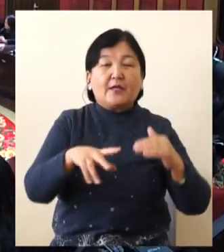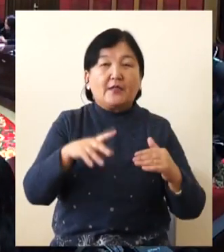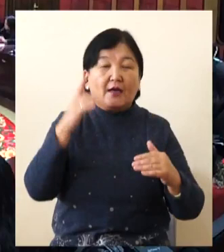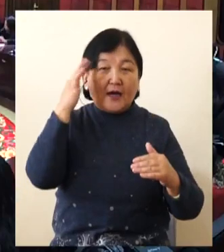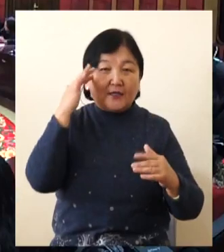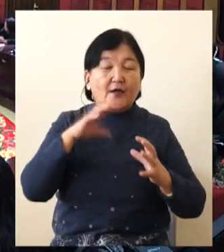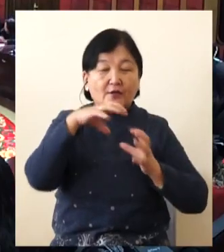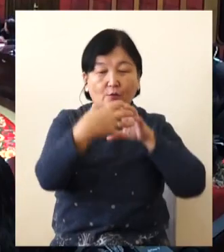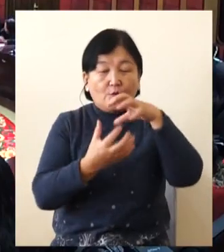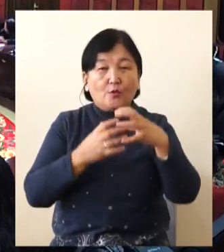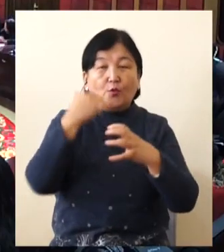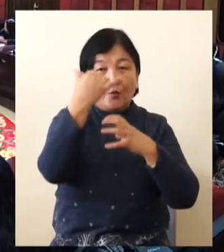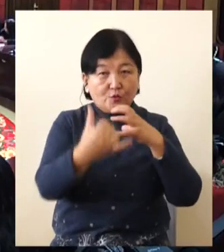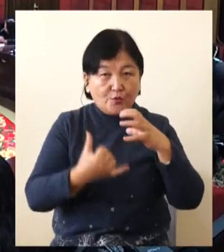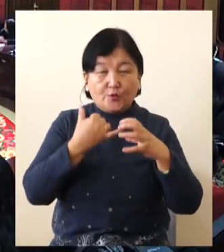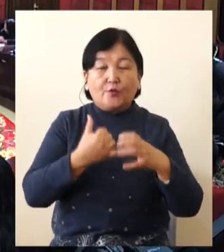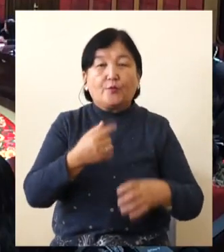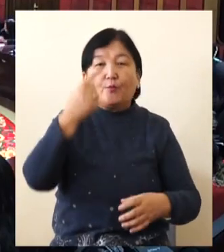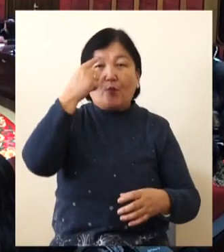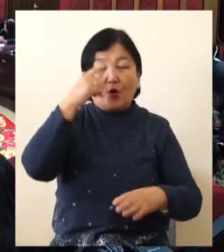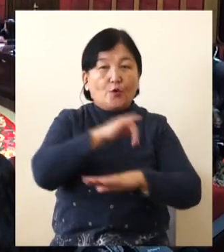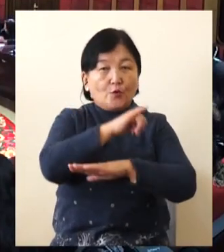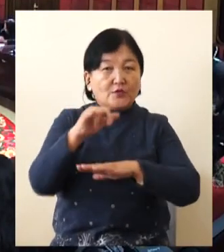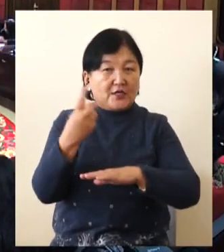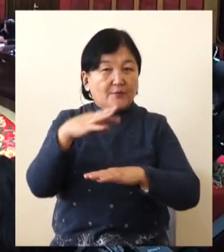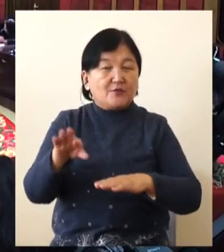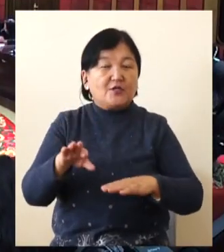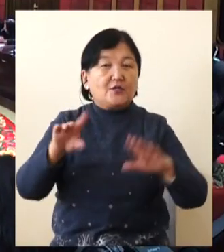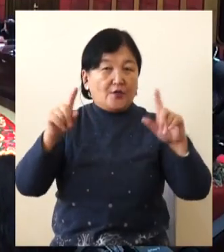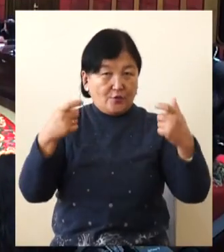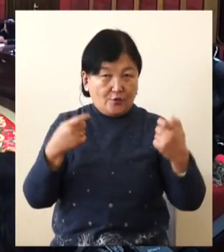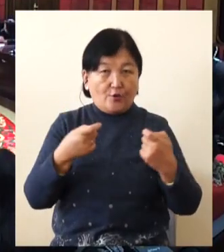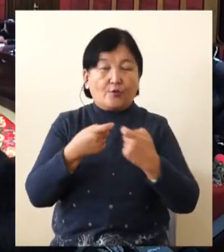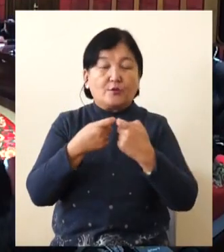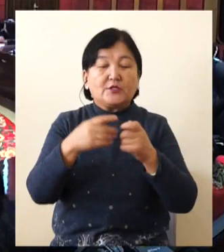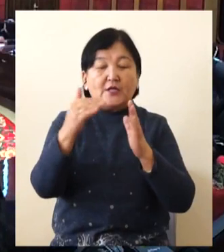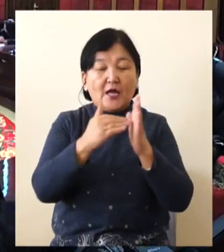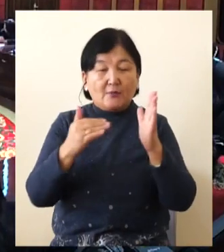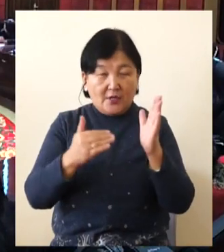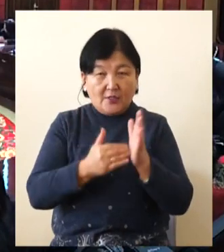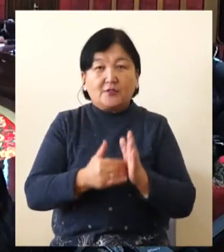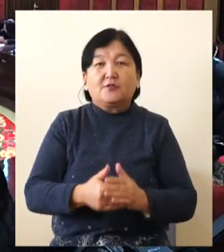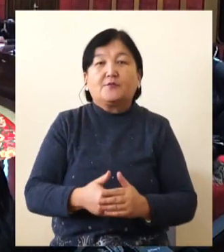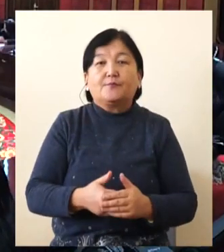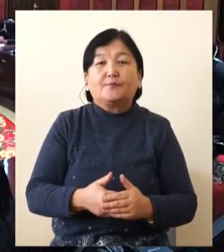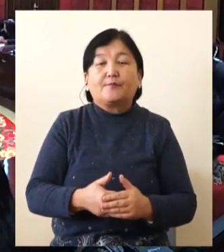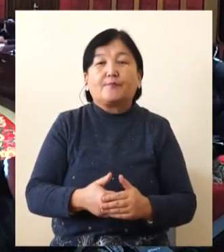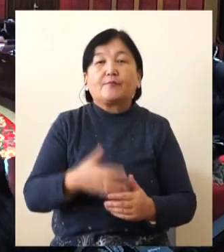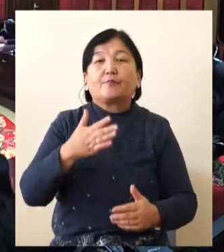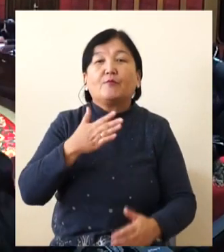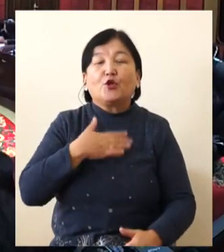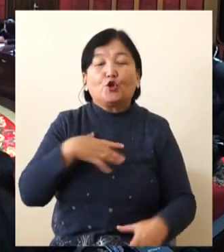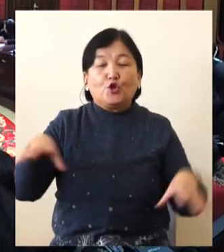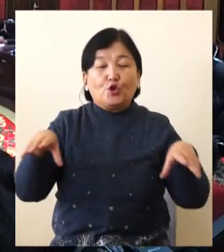гадаадын зорилгод болоод өөрийн нөхцөл байдлыг тайлбарлаж